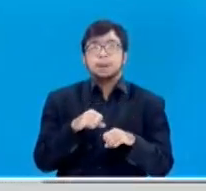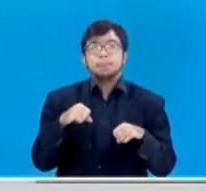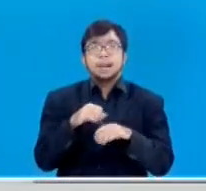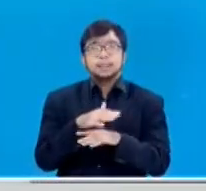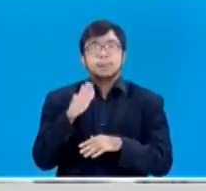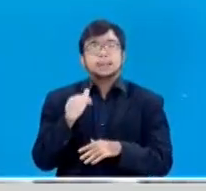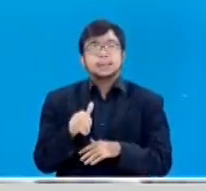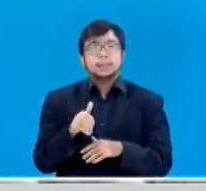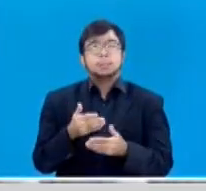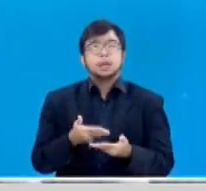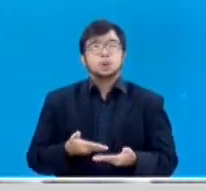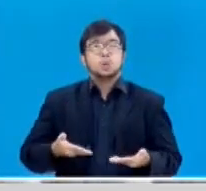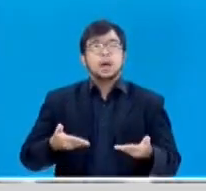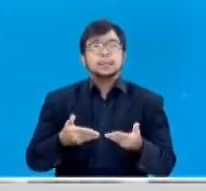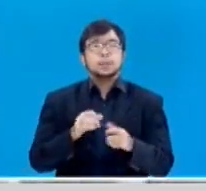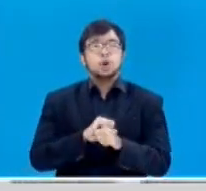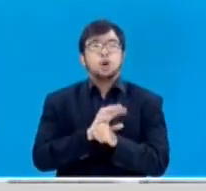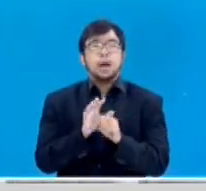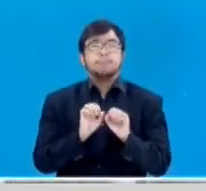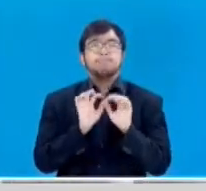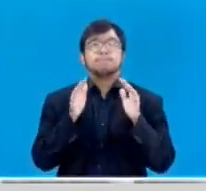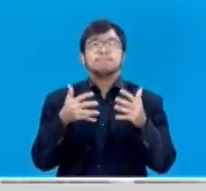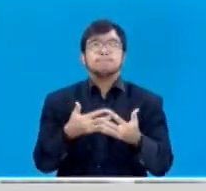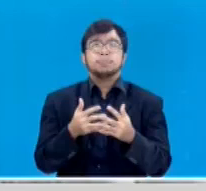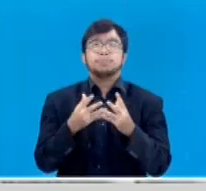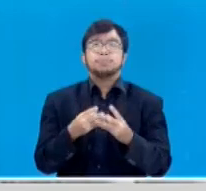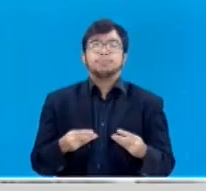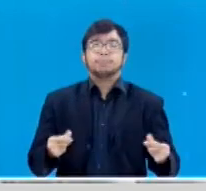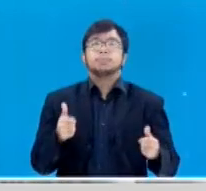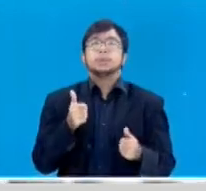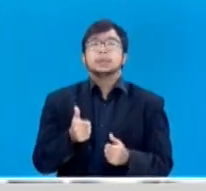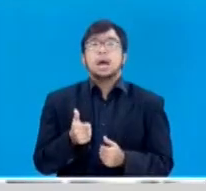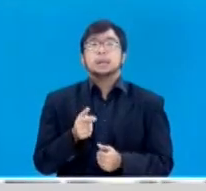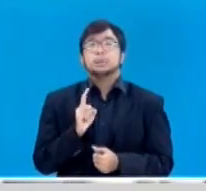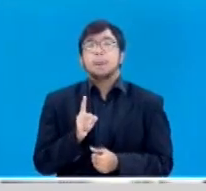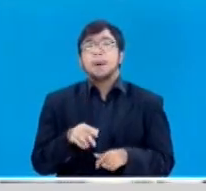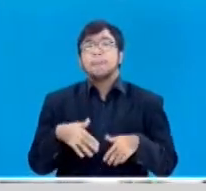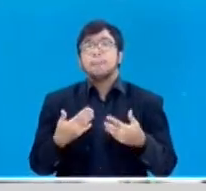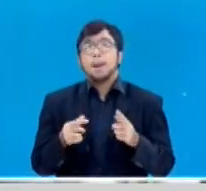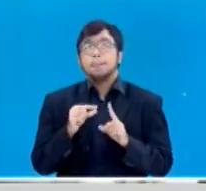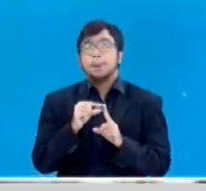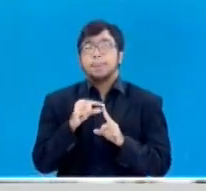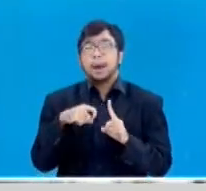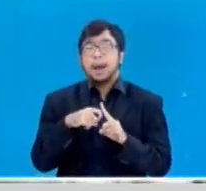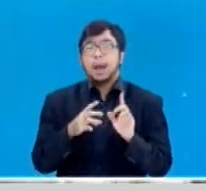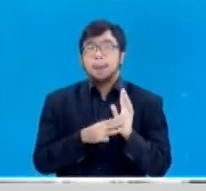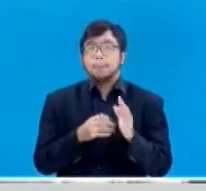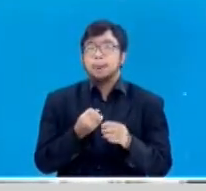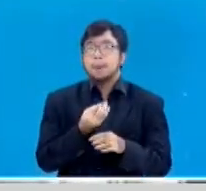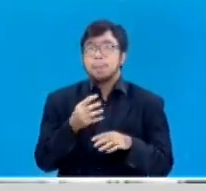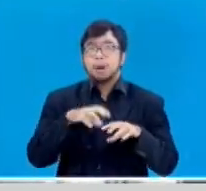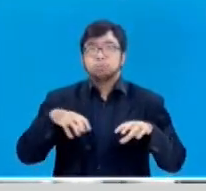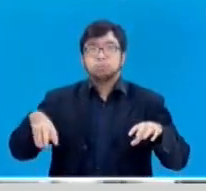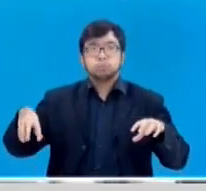pandemi COVID-19 dapat sepenuhnya dikendalikan. Pasalnya, PPKM juga membuat beberapa level daerah sehingga pembatasan kegiatan